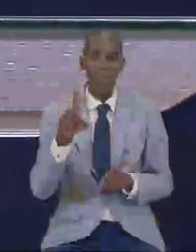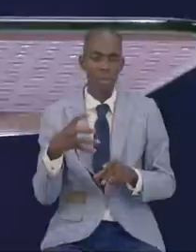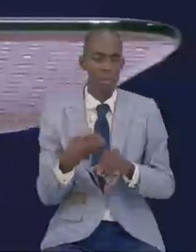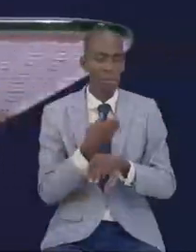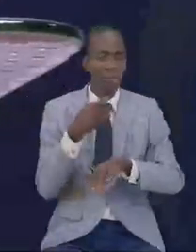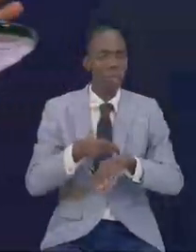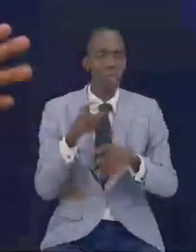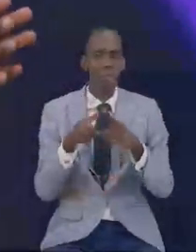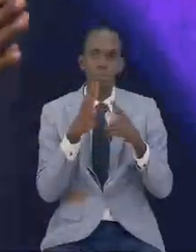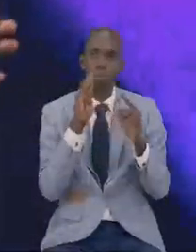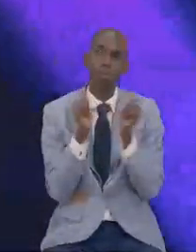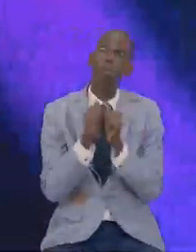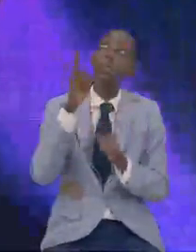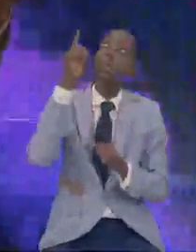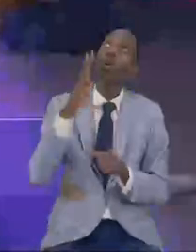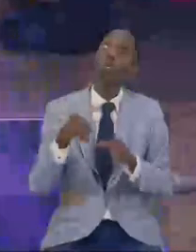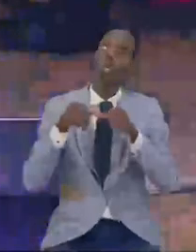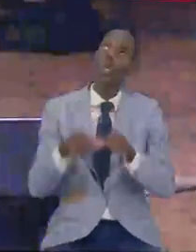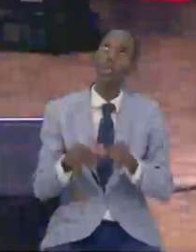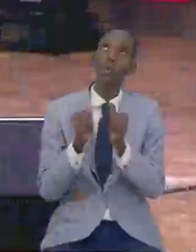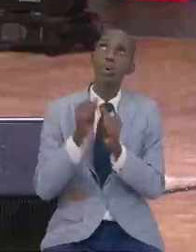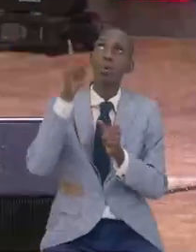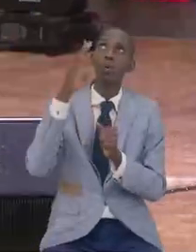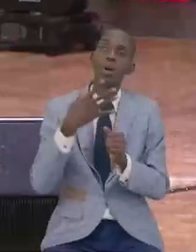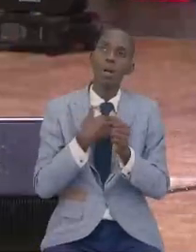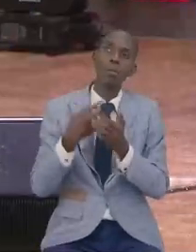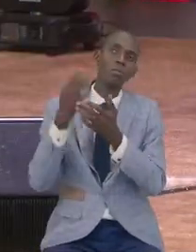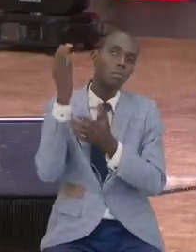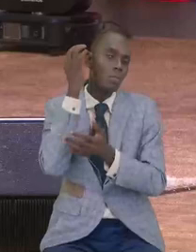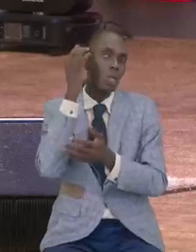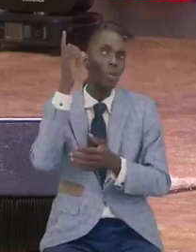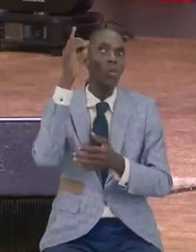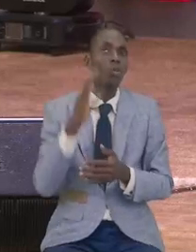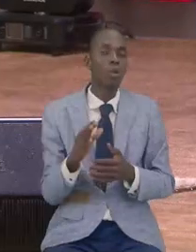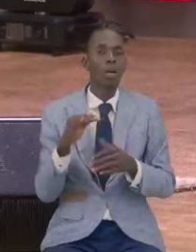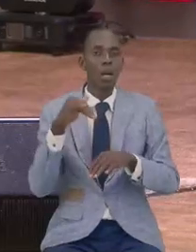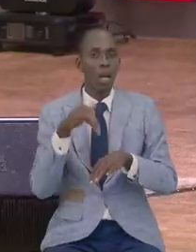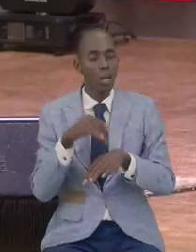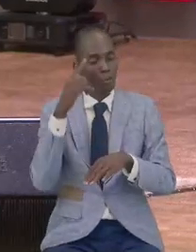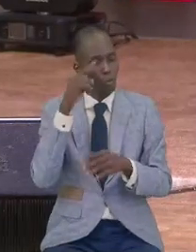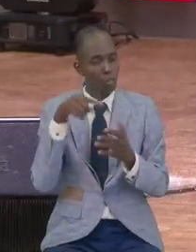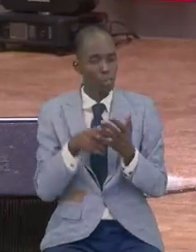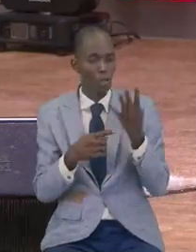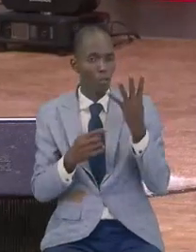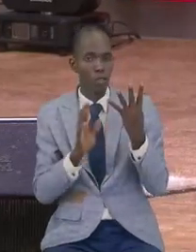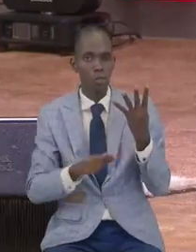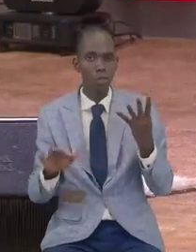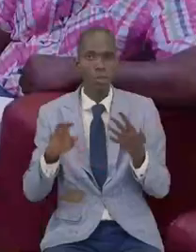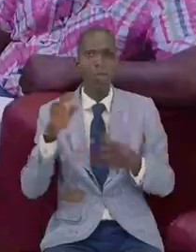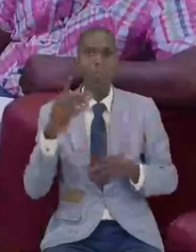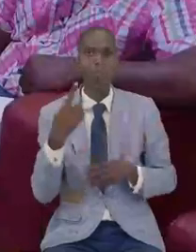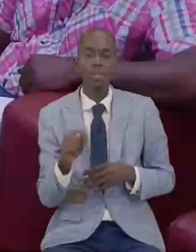inculqué là-bas, mais écouter Dieu, recevoir de Dieu, de ces 4, Daniel,